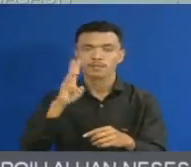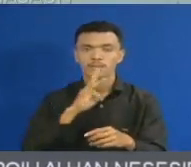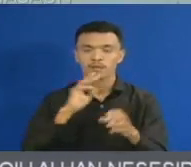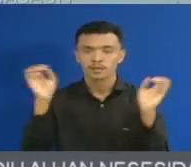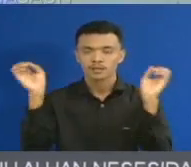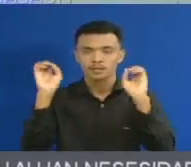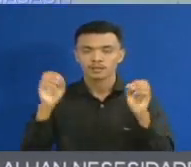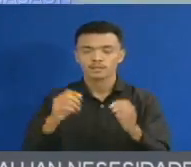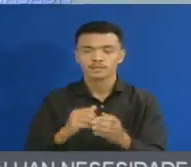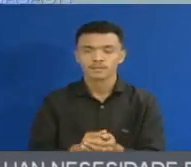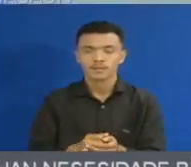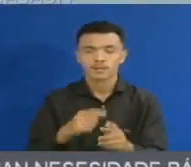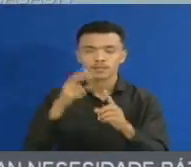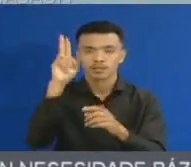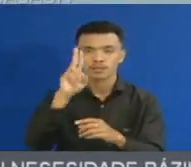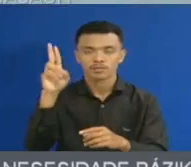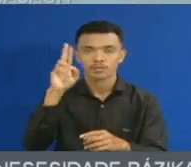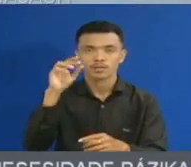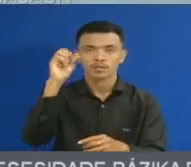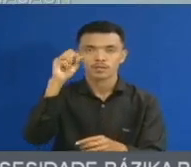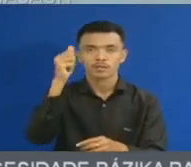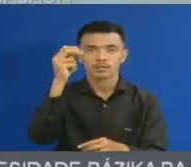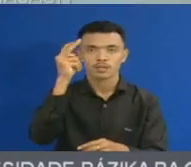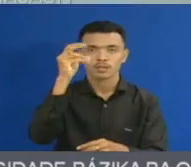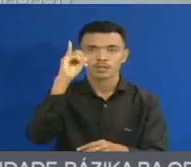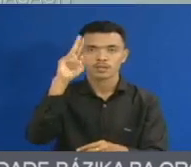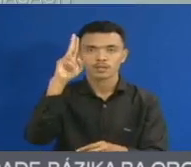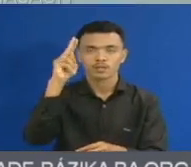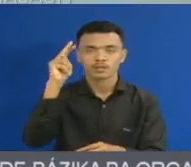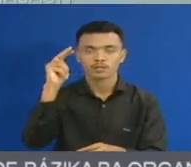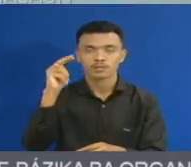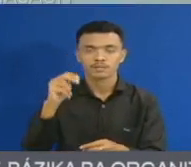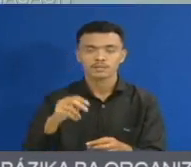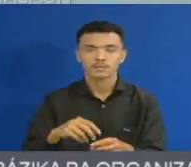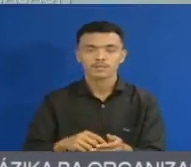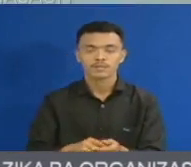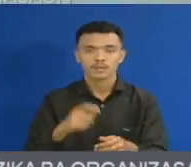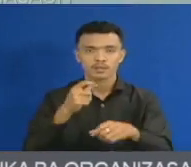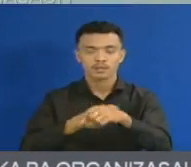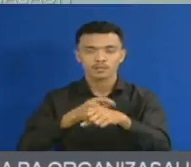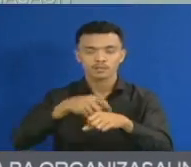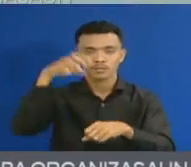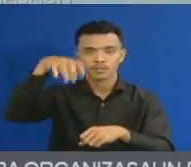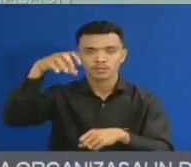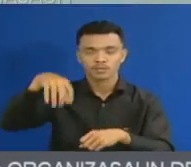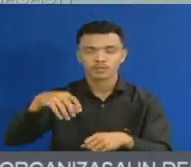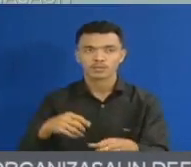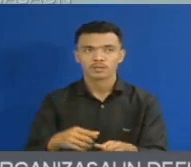de. Kami uza be sanyo ne karbesa sa udang ne, kami merk